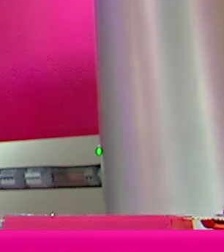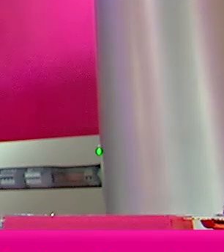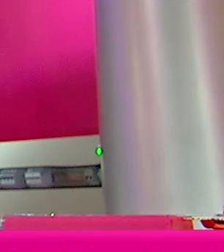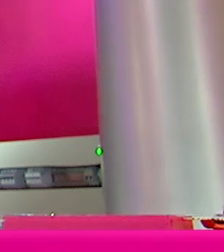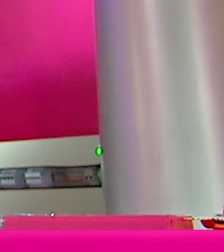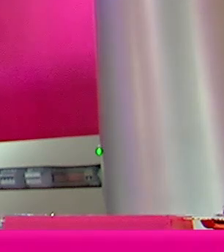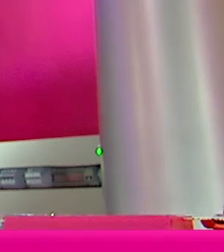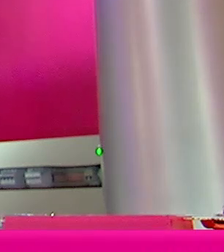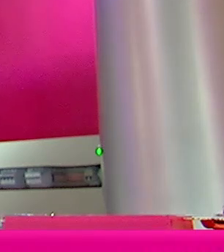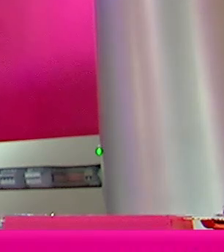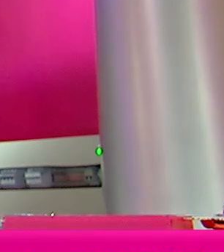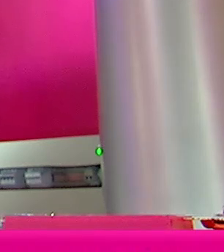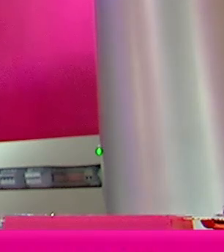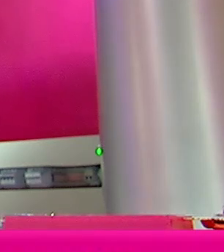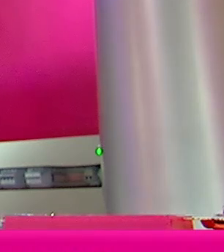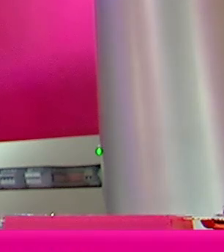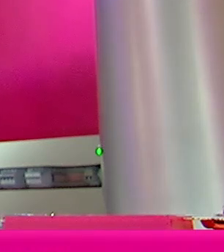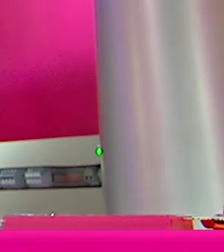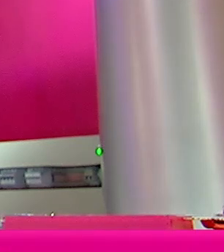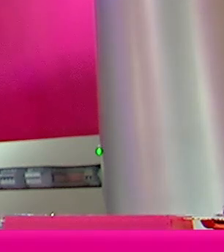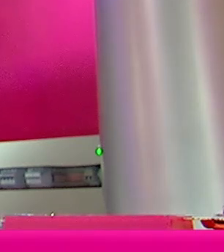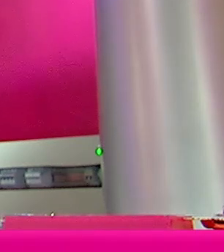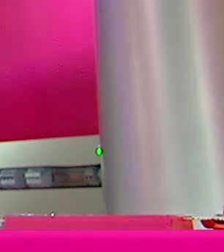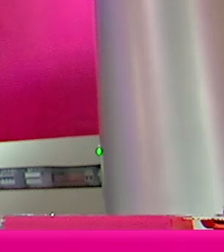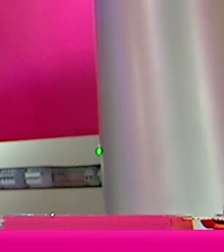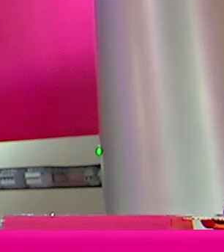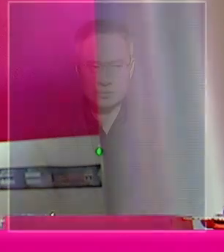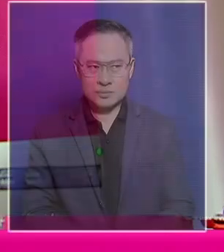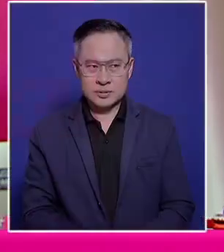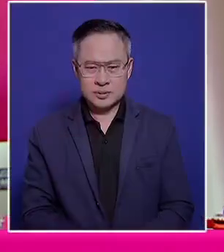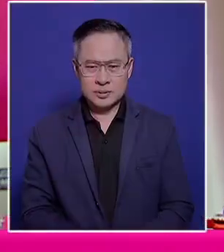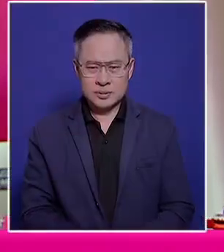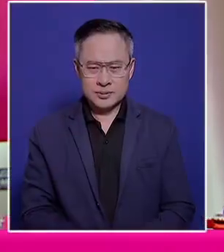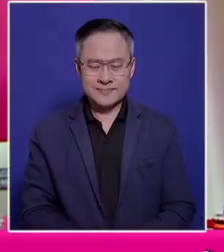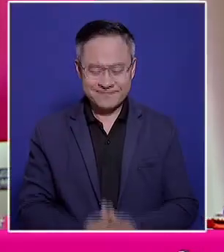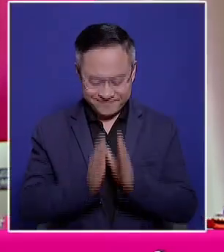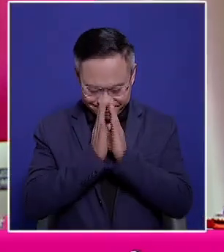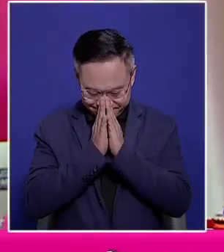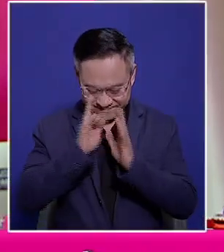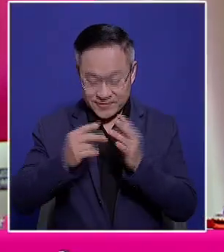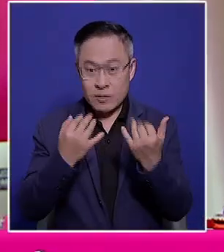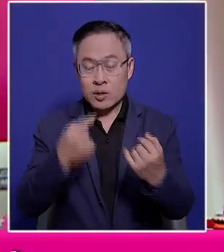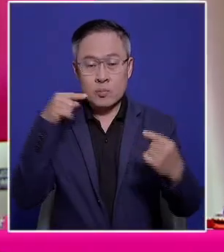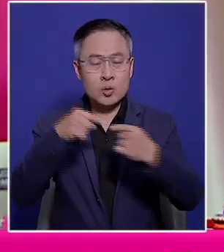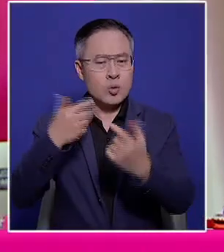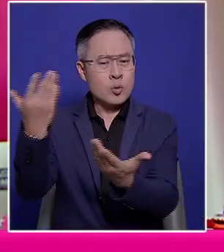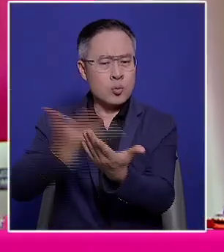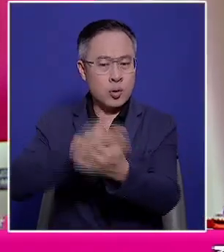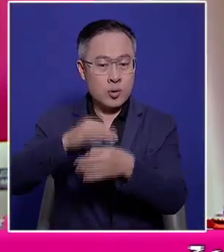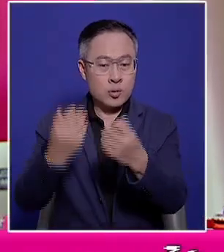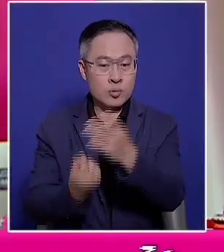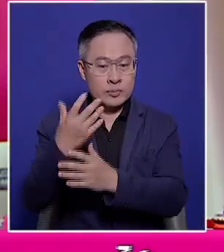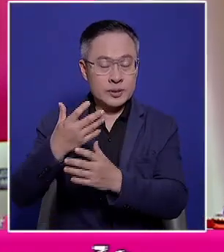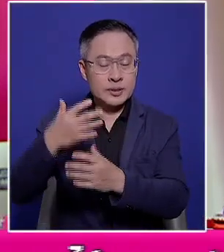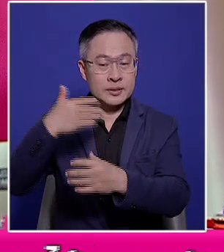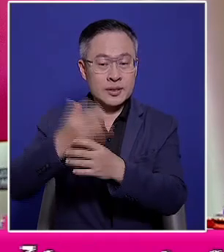จะมีสิทธิ์ถูกรางวัลทุกเดือนเป็นเวลา24เดือนนะคะซึ่งทางธนาคารได้ปรับเพิ่มเงินรางวัลที่1จากเดิม10ล้านบาทเ